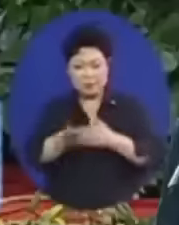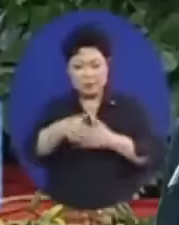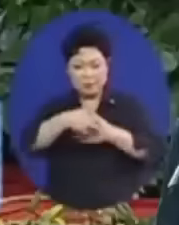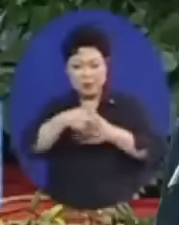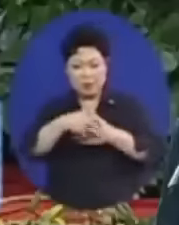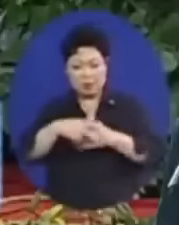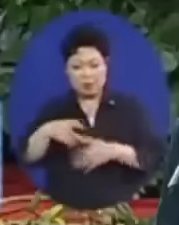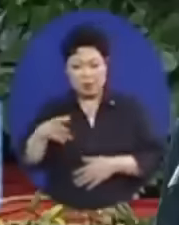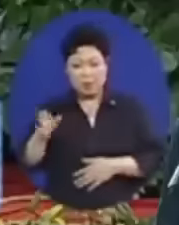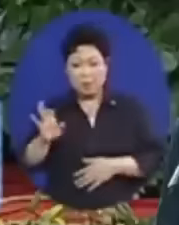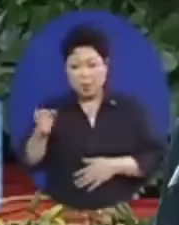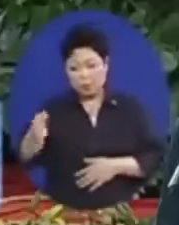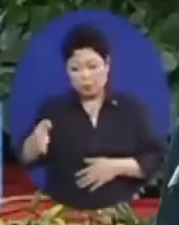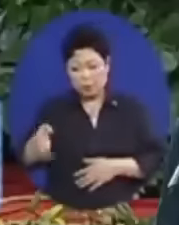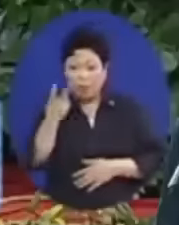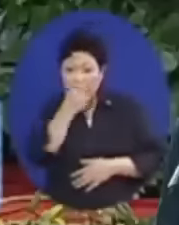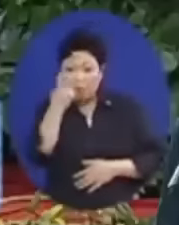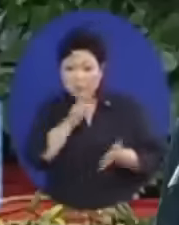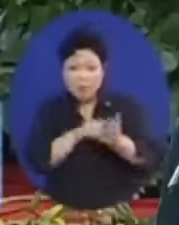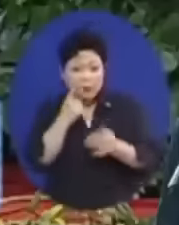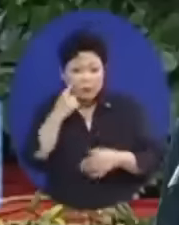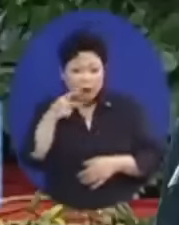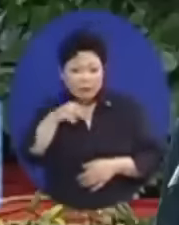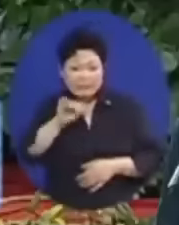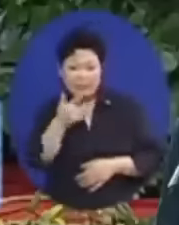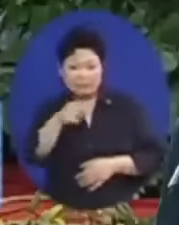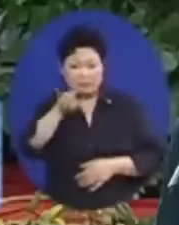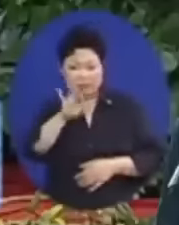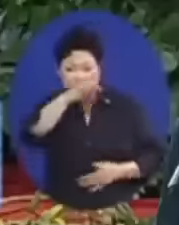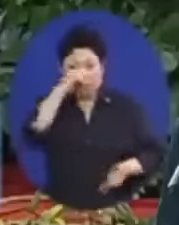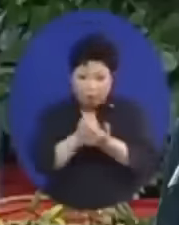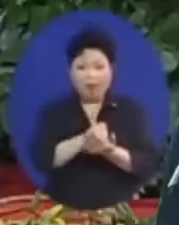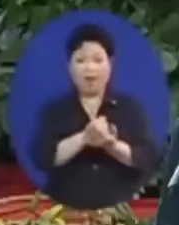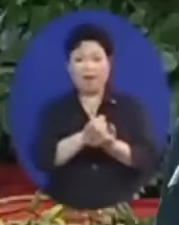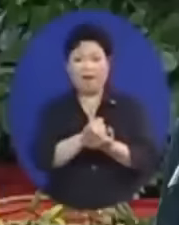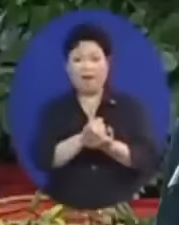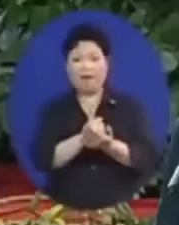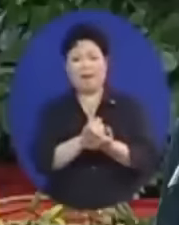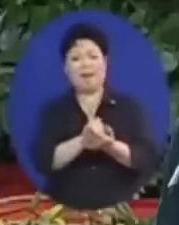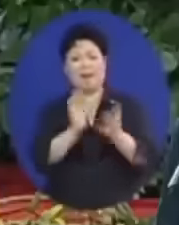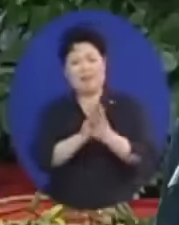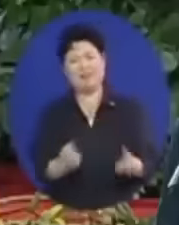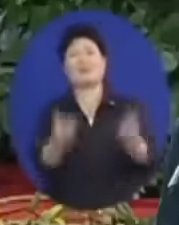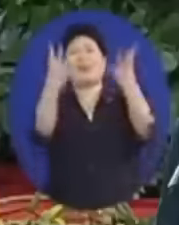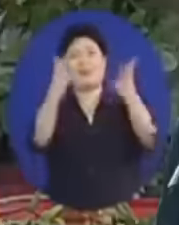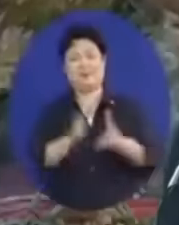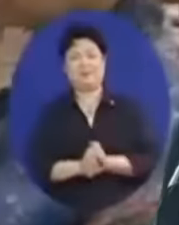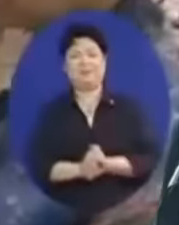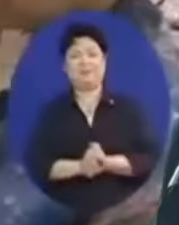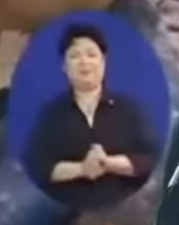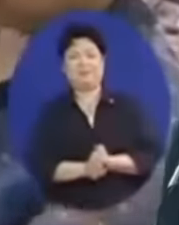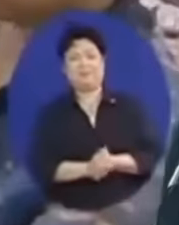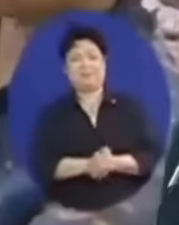소변 검사를 했는데 신장 기능이 정상으로 돌아왔다는 것입니다.